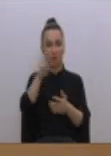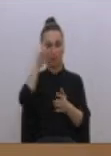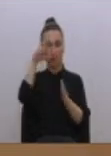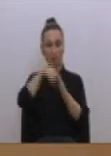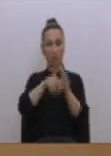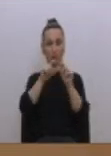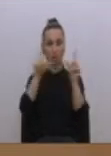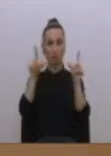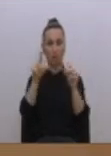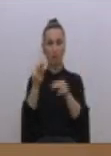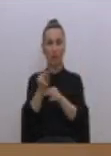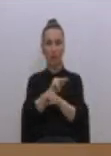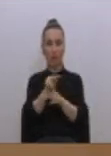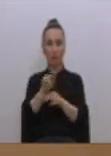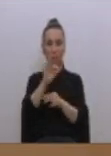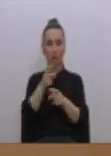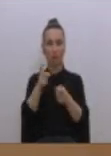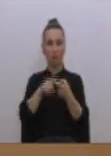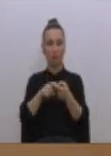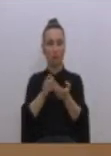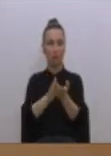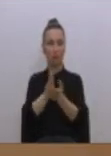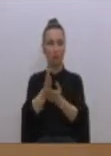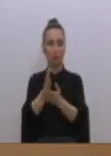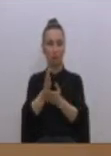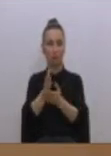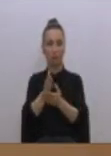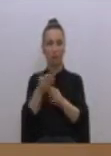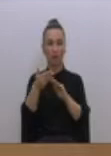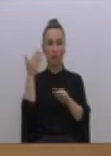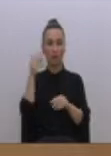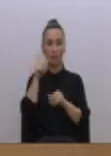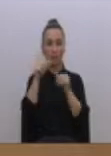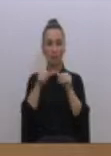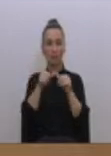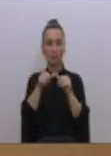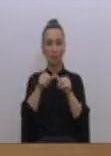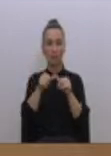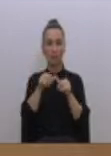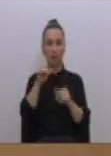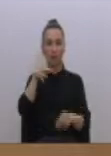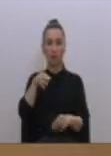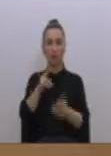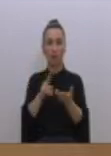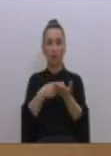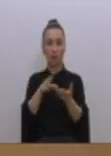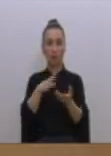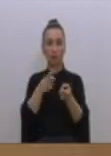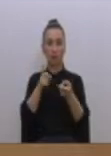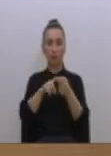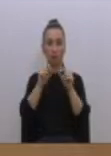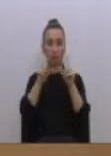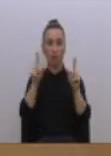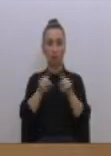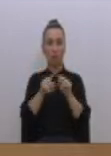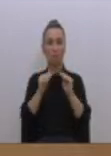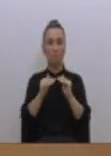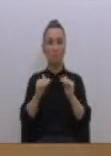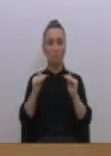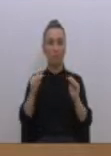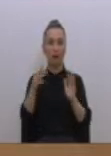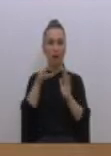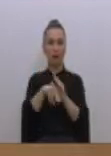სკოლების რეაბილიტაციასთან მიმართებაში. მე მახსოვს, რომ წინა წელს აუდიტის ანგარიში ნაწილობრივ ეხებოდა სკოლების და ბაღების